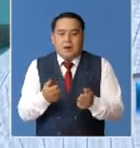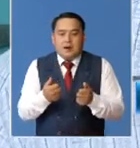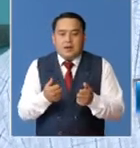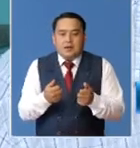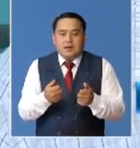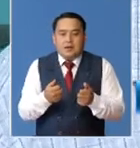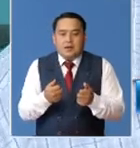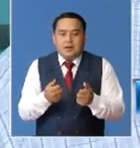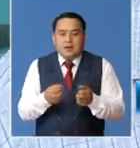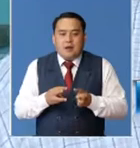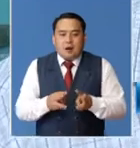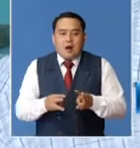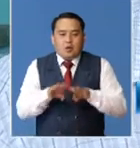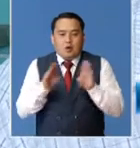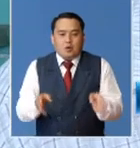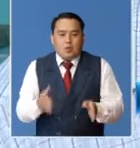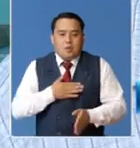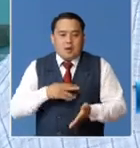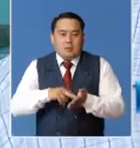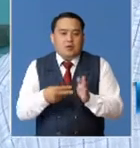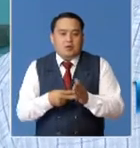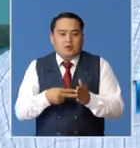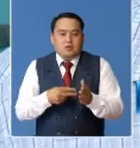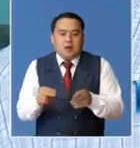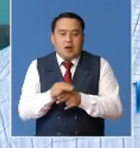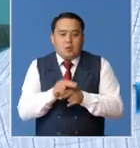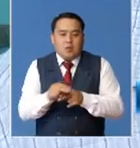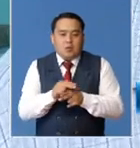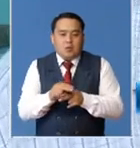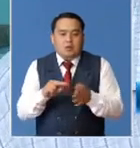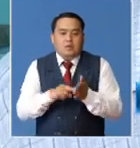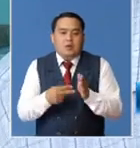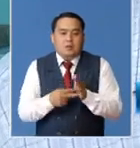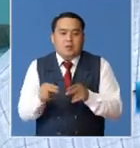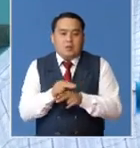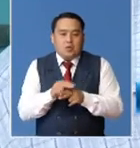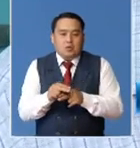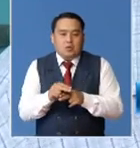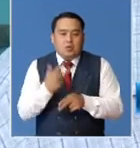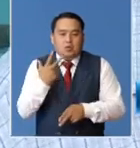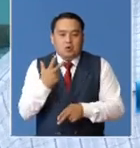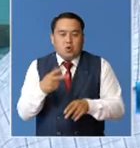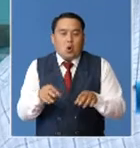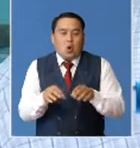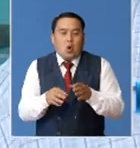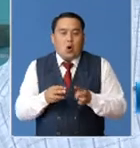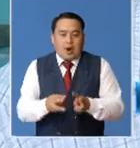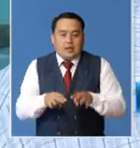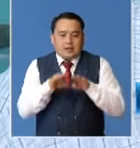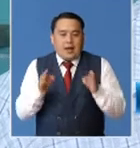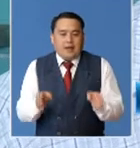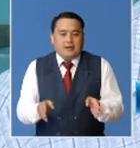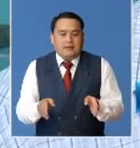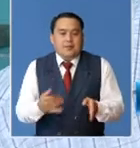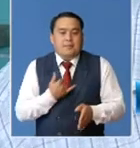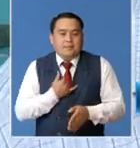По котлам, которые мы запланировали капитальный ремонт, значит, по Баскуату запланировано капитальный ремонт на 3 котлах. На сегодняшний день мы